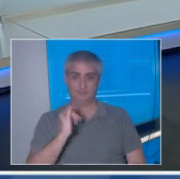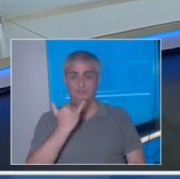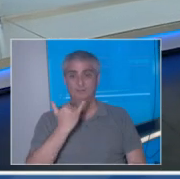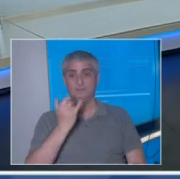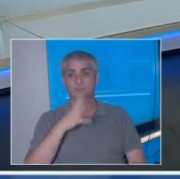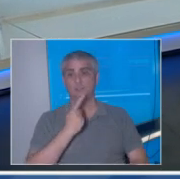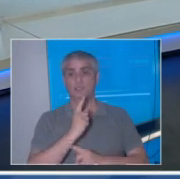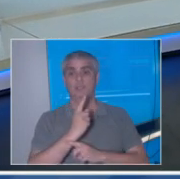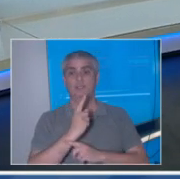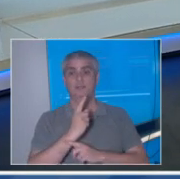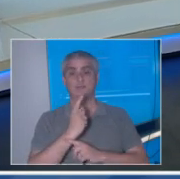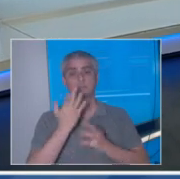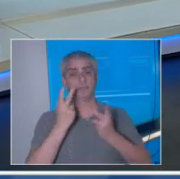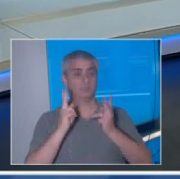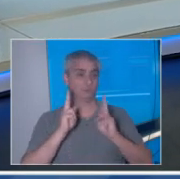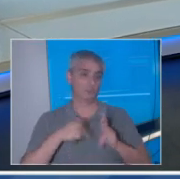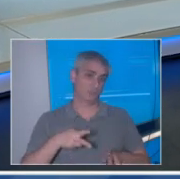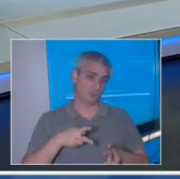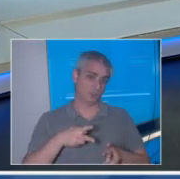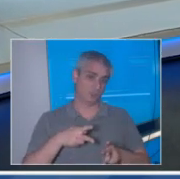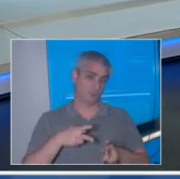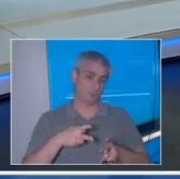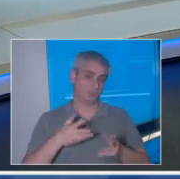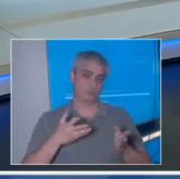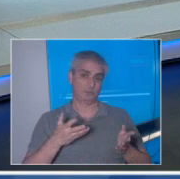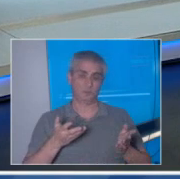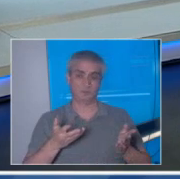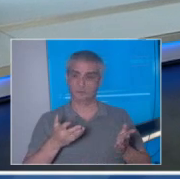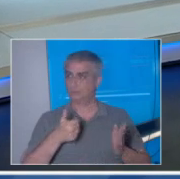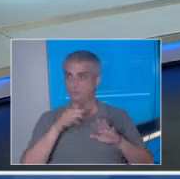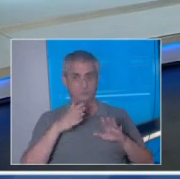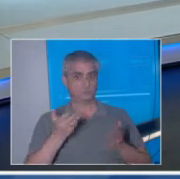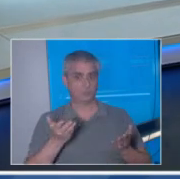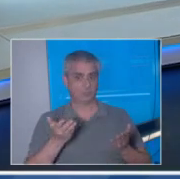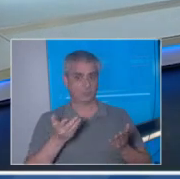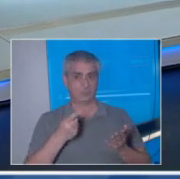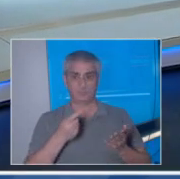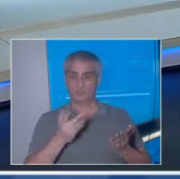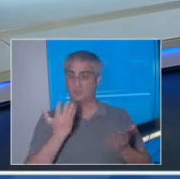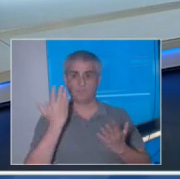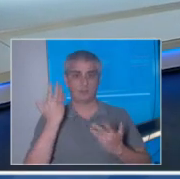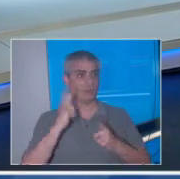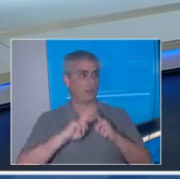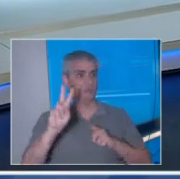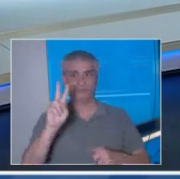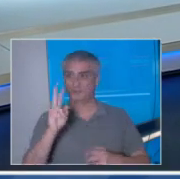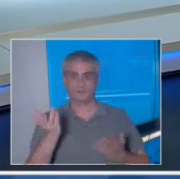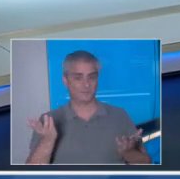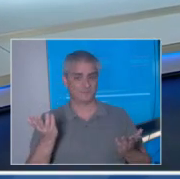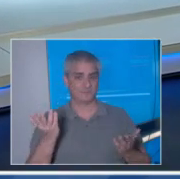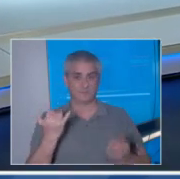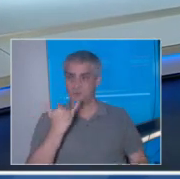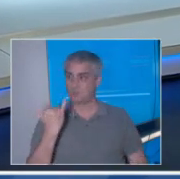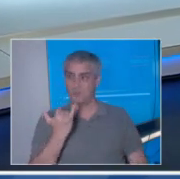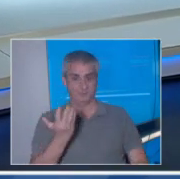יש רגעים כשאפשר לעצור. אדוני ראש הממשלה, איכן היית? איכן היית? הרי כל